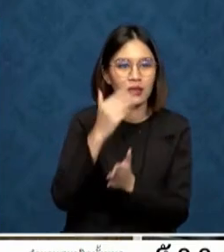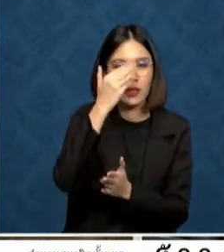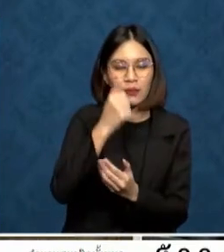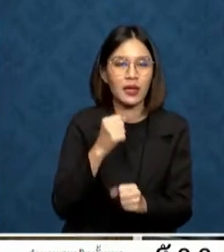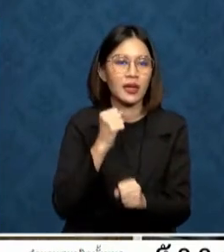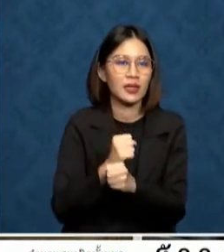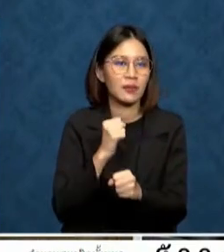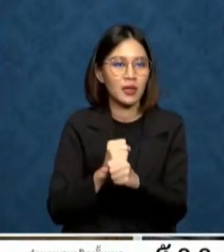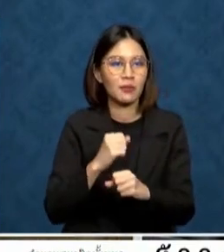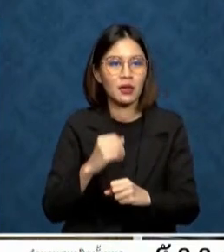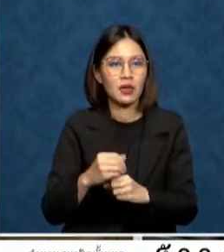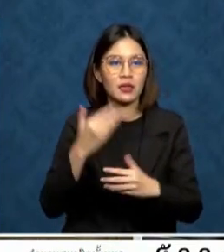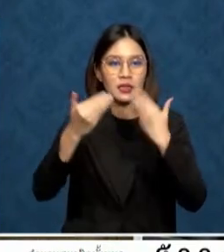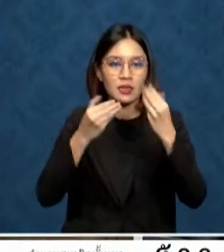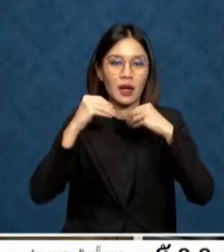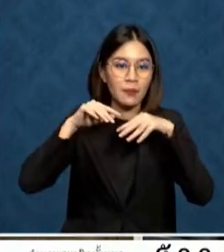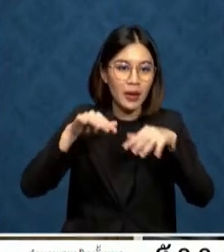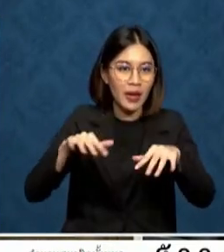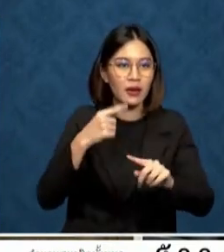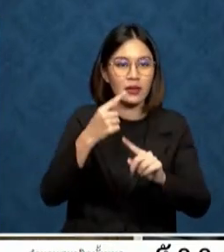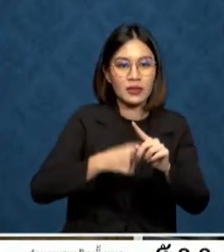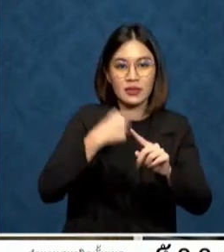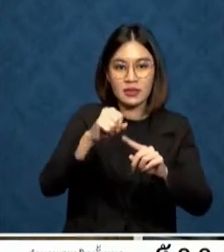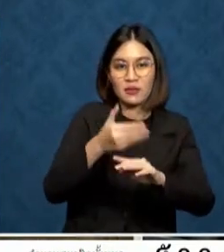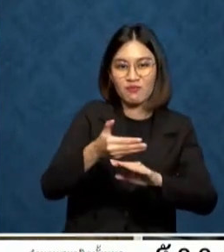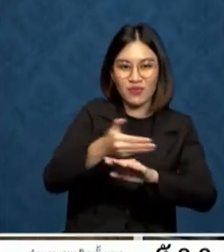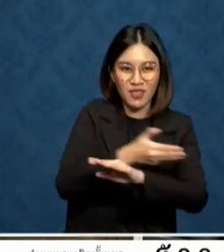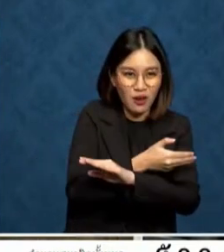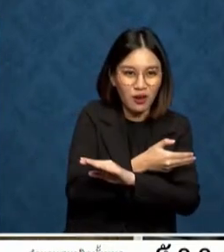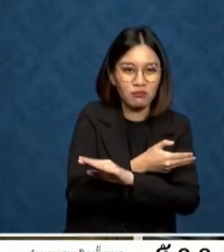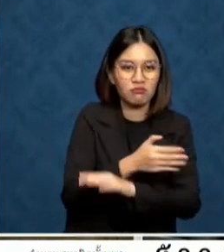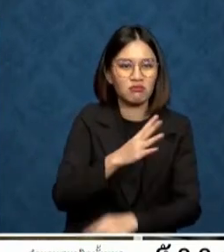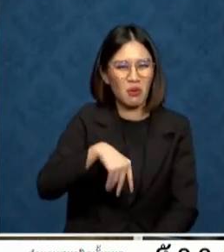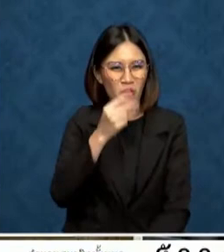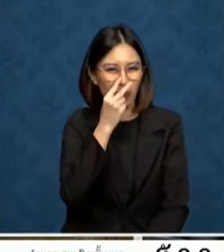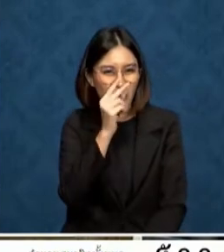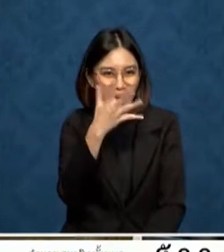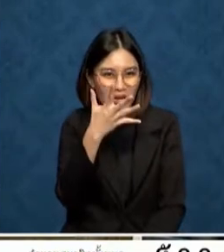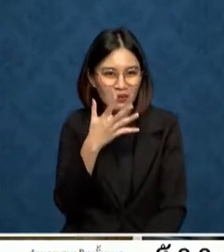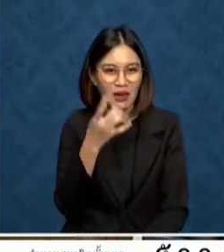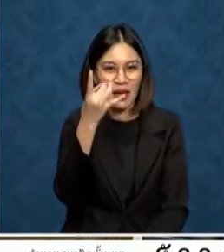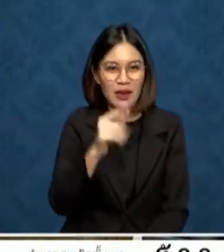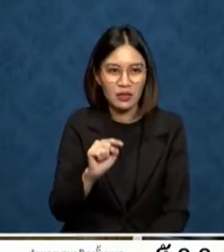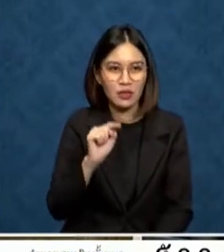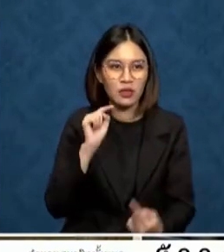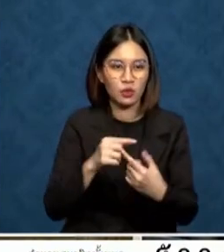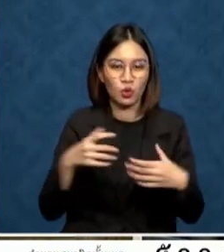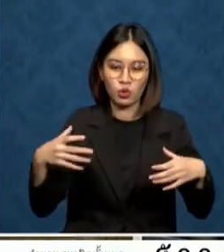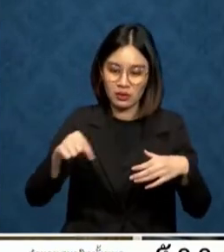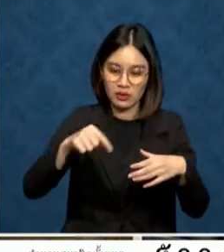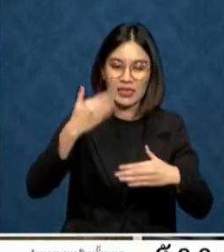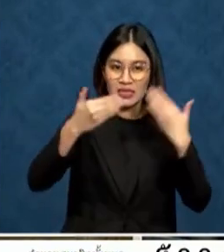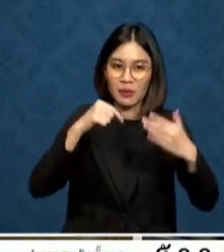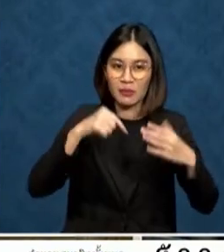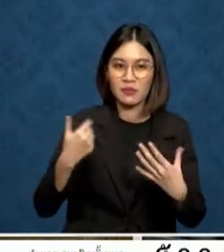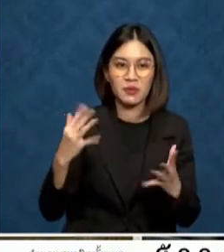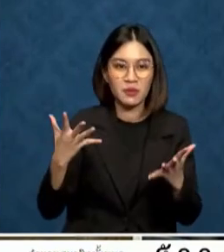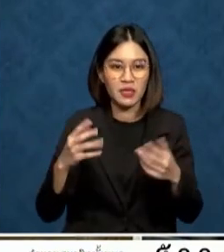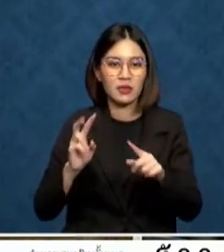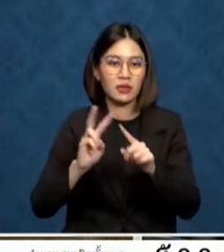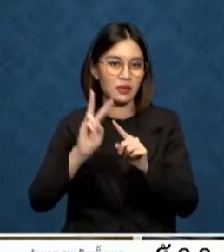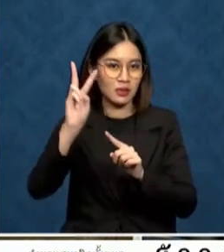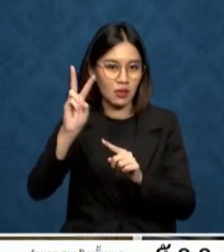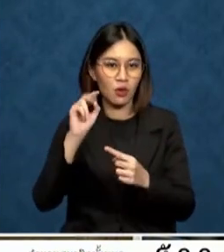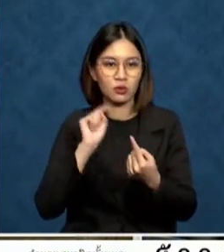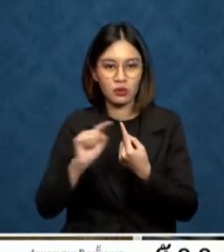ออกก็ไม่ต้องแปลกใจนะครับ 10เดือนที่ผ่านมาเราก็ยังแทบจะไม่เห็นอะไรจาก Soft Powerหลงทางที่ 2ครับ